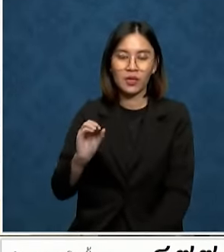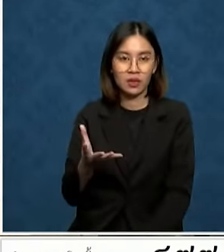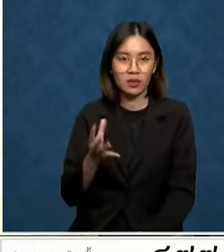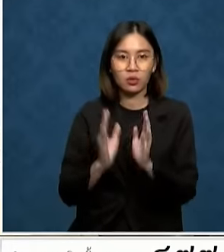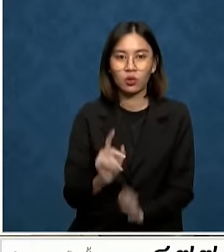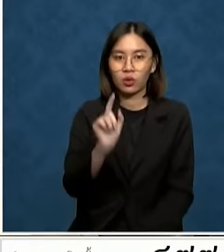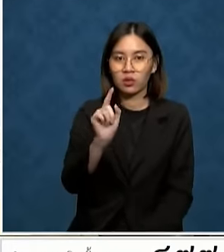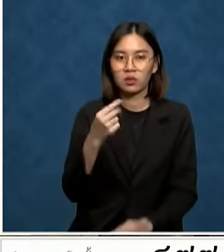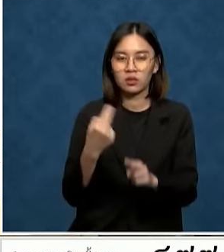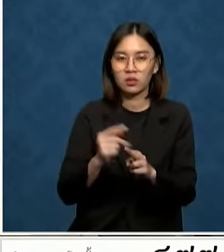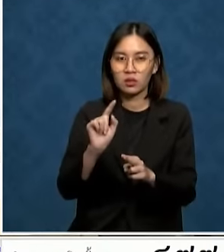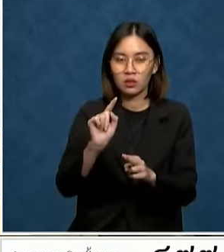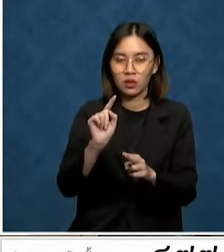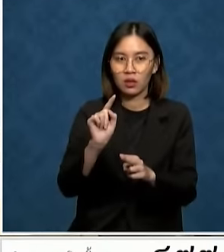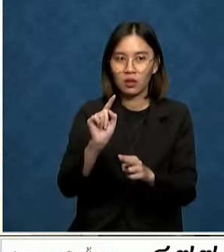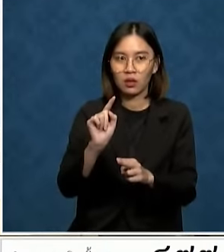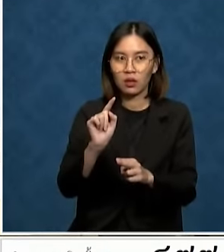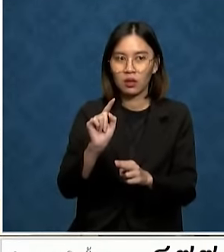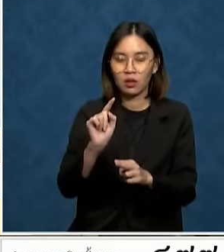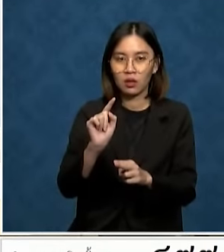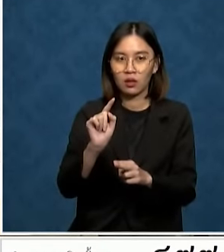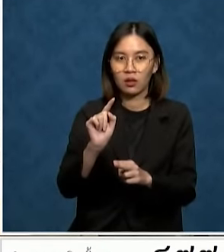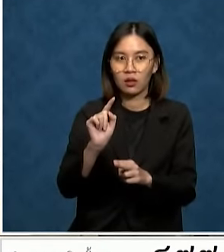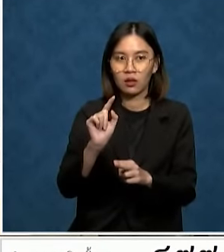าติ 1 ทานโยการ ขอเสริ